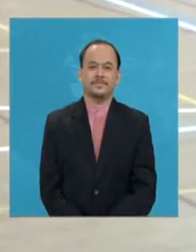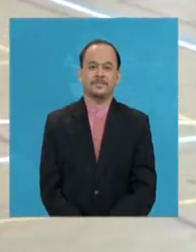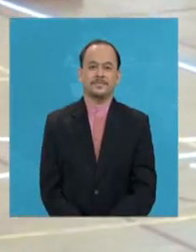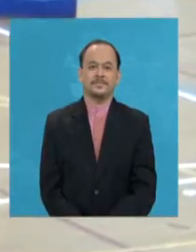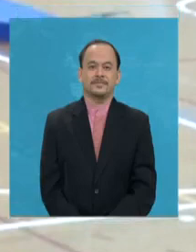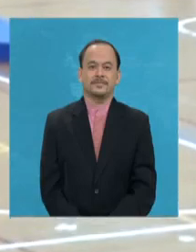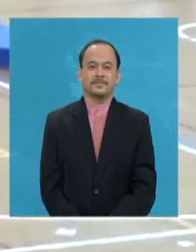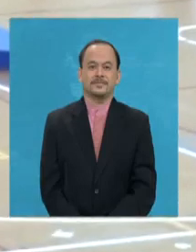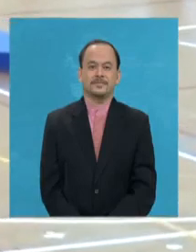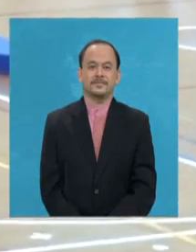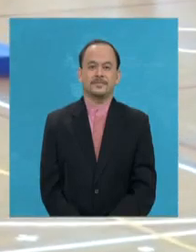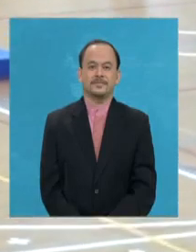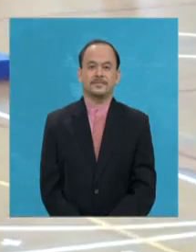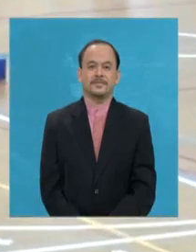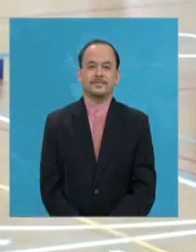hai